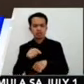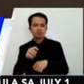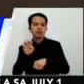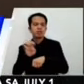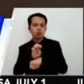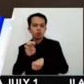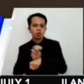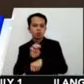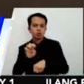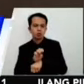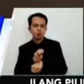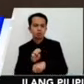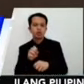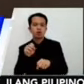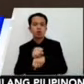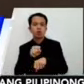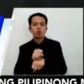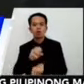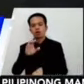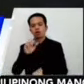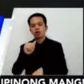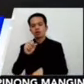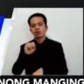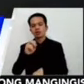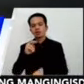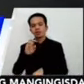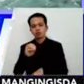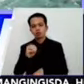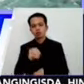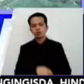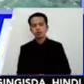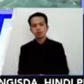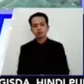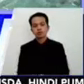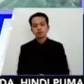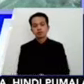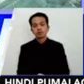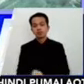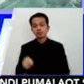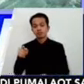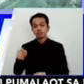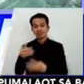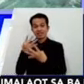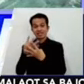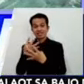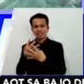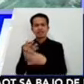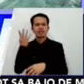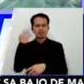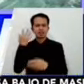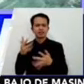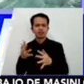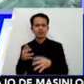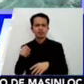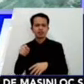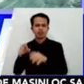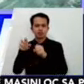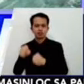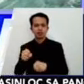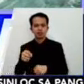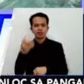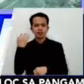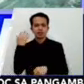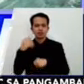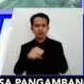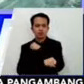sila nagtrabaho and they have their own junket ang arestadong Pilipino Dati na raw nahuli dahil sa carnapping at robbery ang isa naman sa mga Chinese